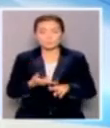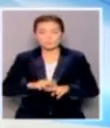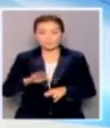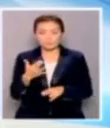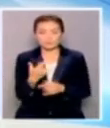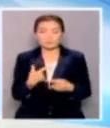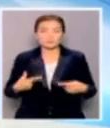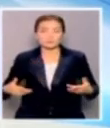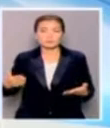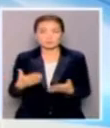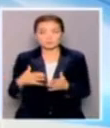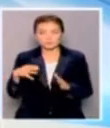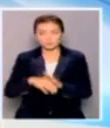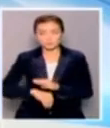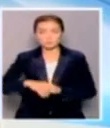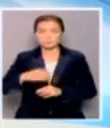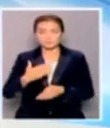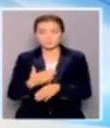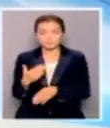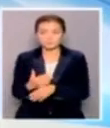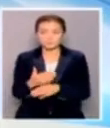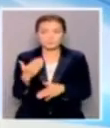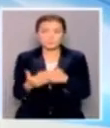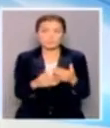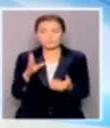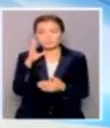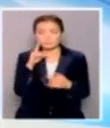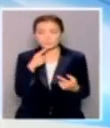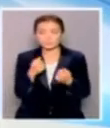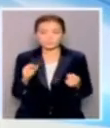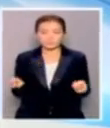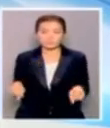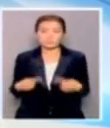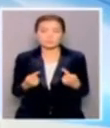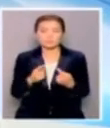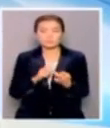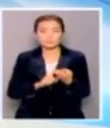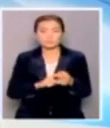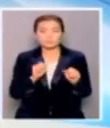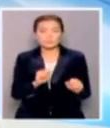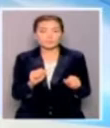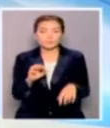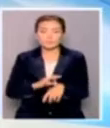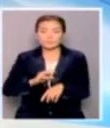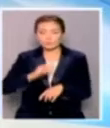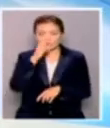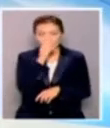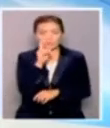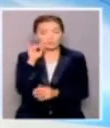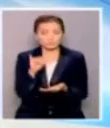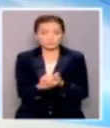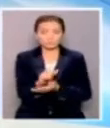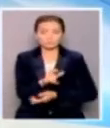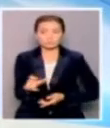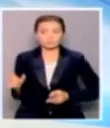Витамины и минералы, содержащиеся в ее составе, повышают способность организма противостоять любым заболеваниям. Учитывая